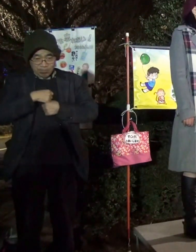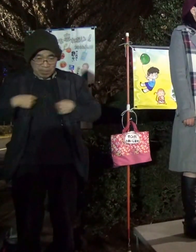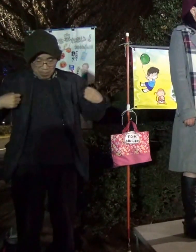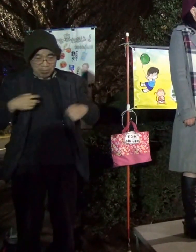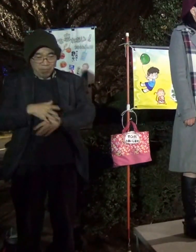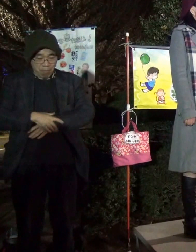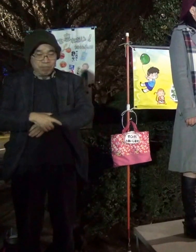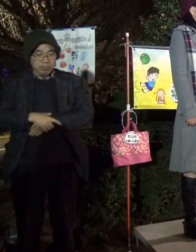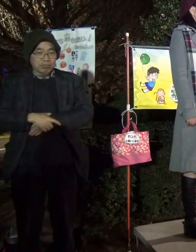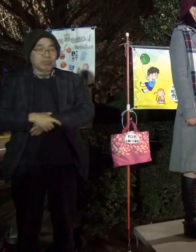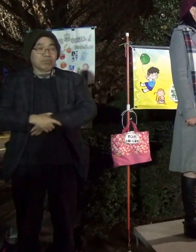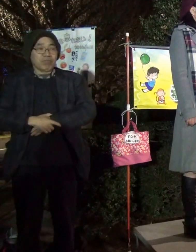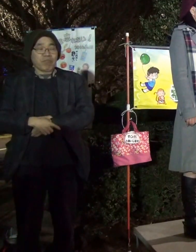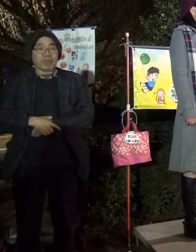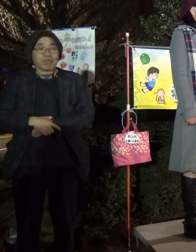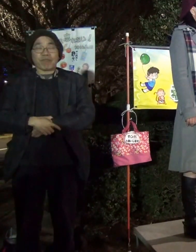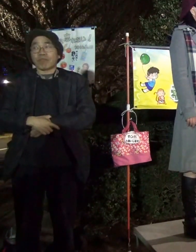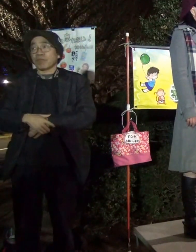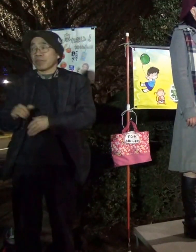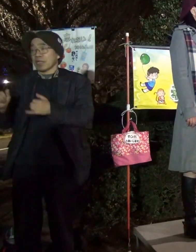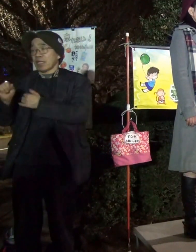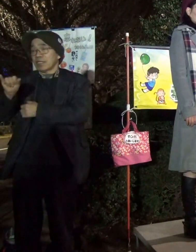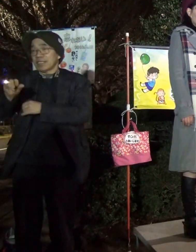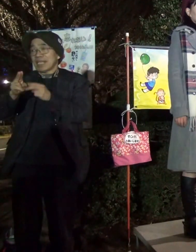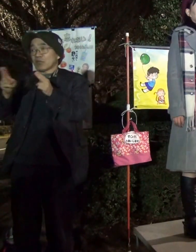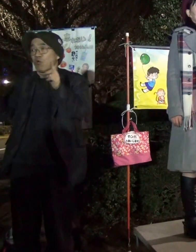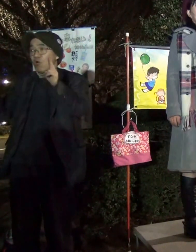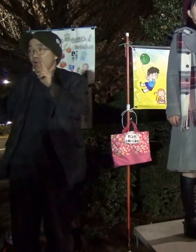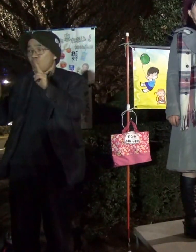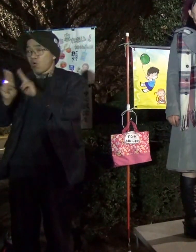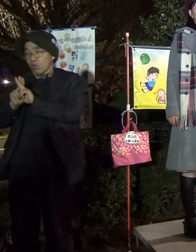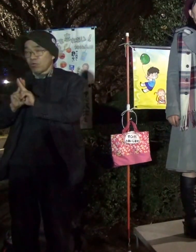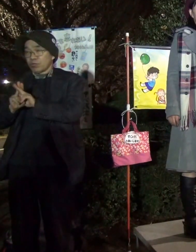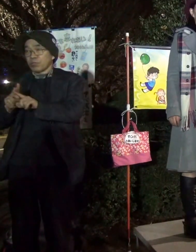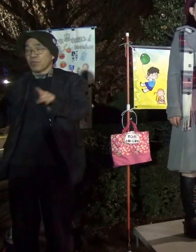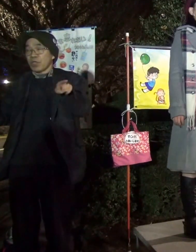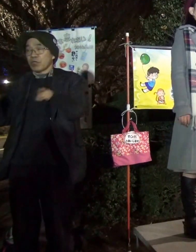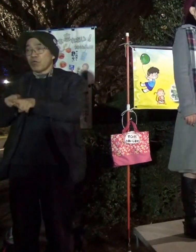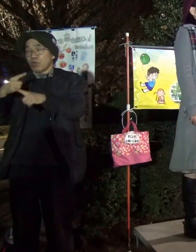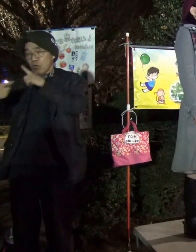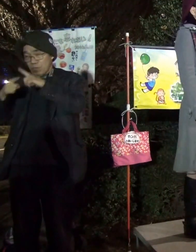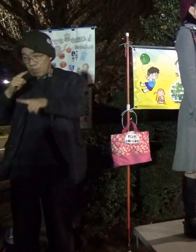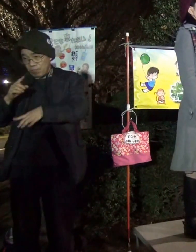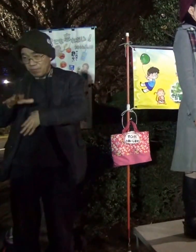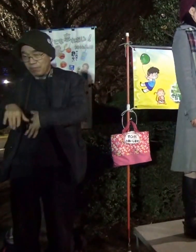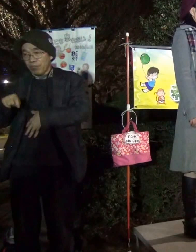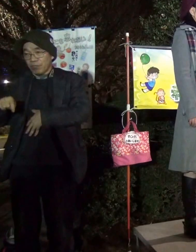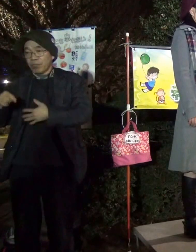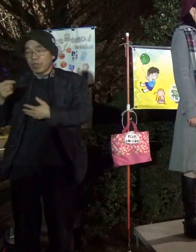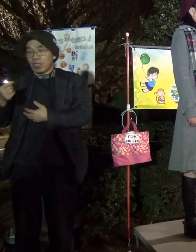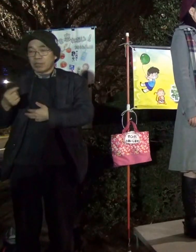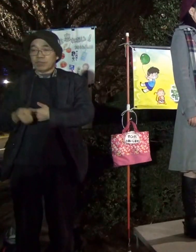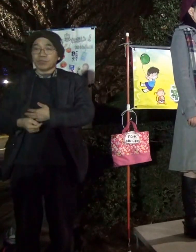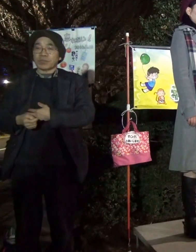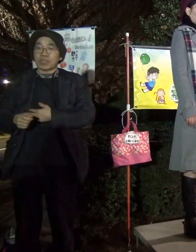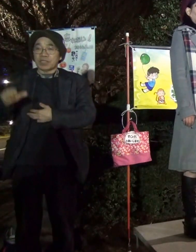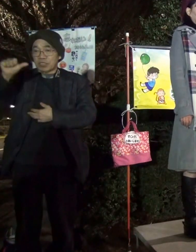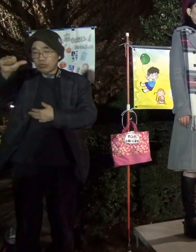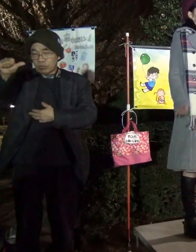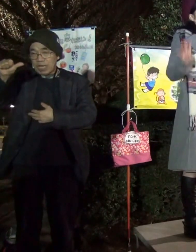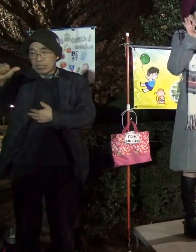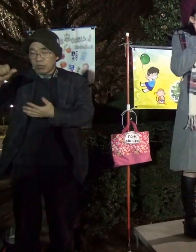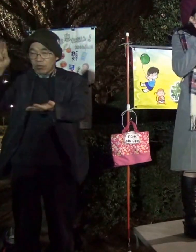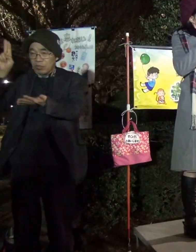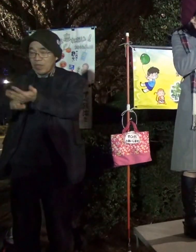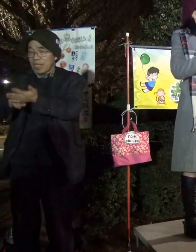話戻るけどね、 はい、 野党京都今日ご党首が集まって3つ4つ5つぐらいのことを決めたん